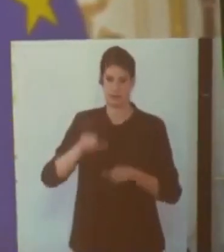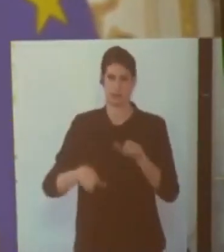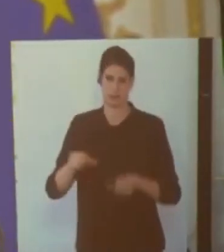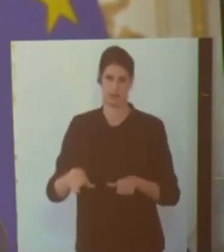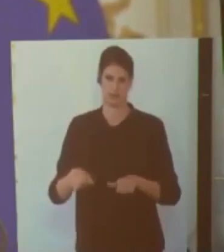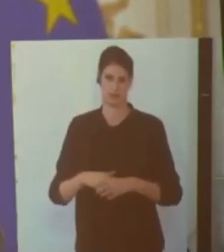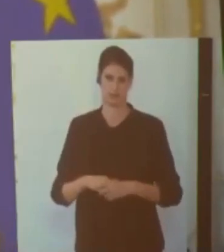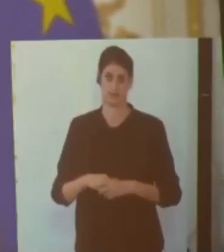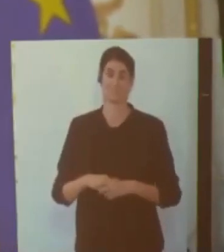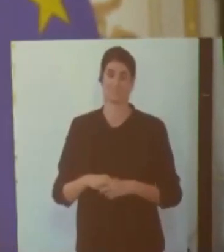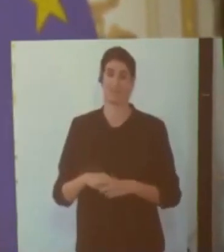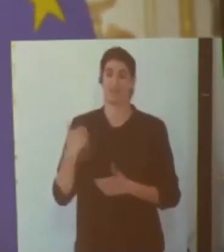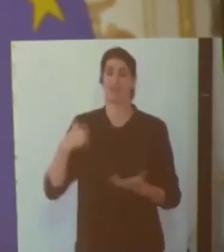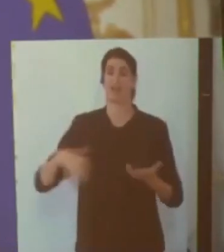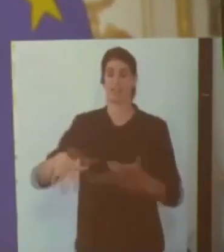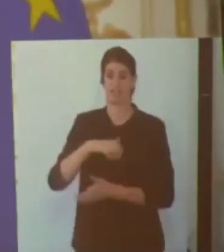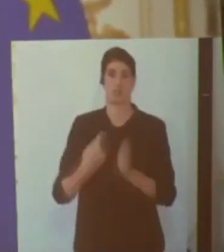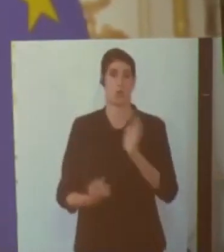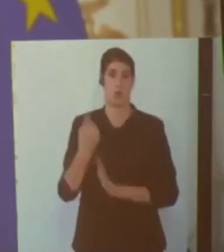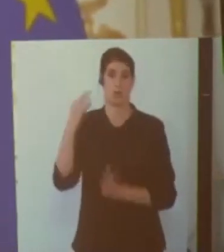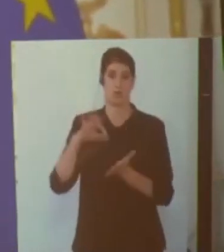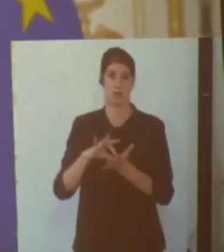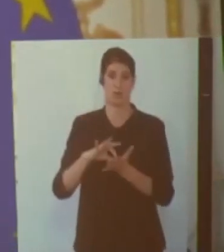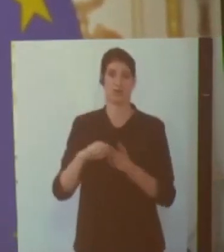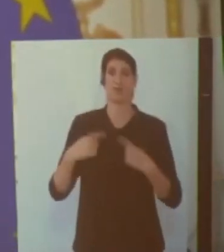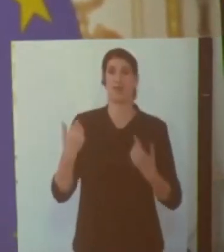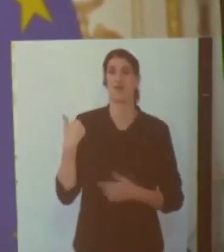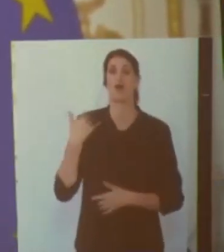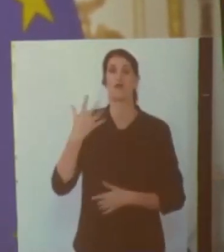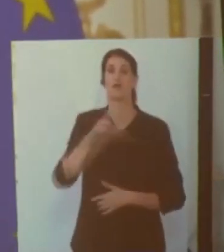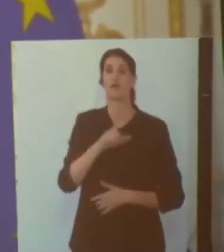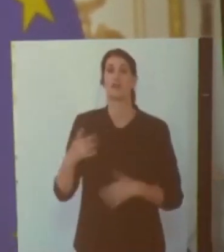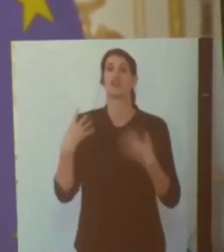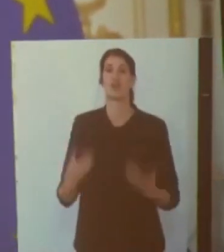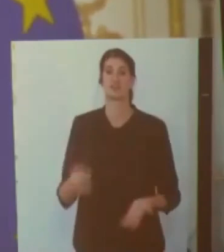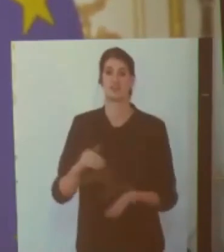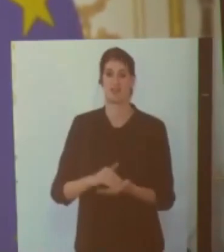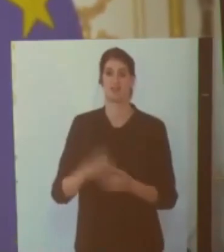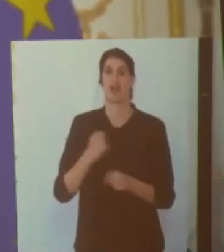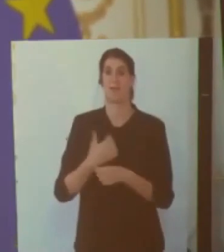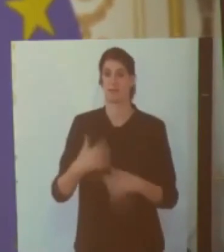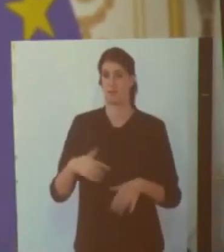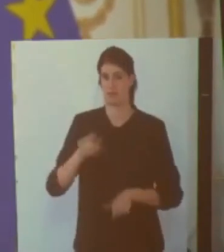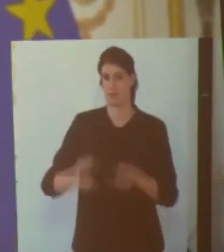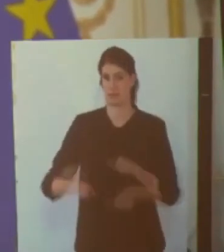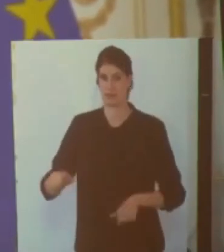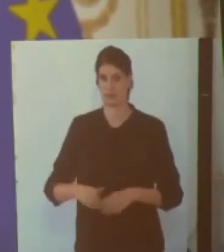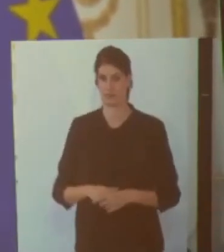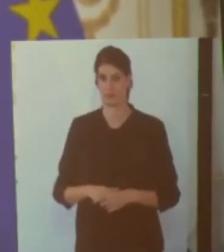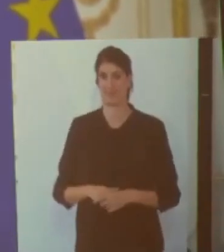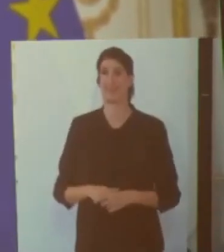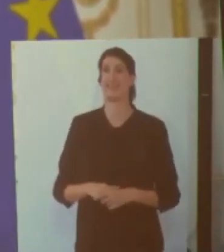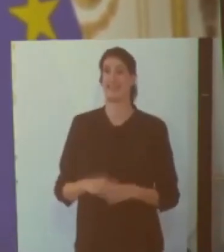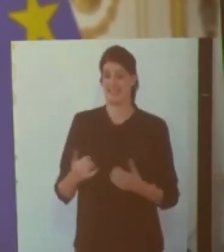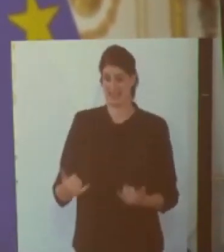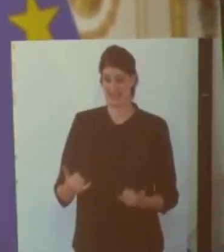Höhepunkt der Krise waren wir bei 590.000 Arbeitslosen in Österreich. Mittlerweile ist die Zahl wieder